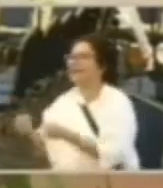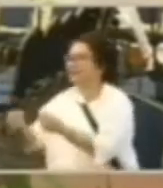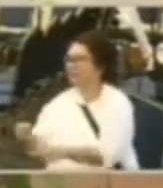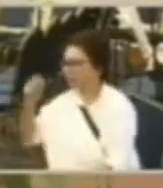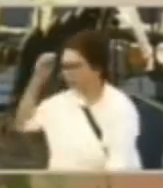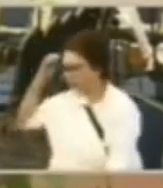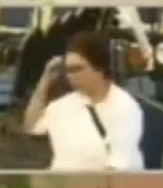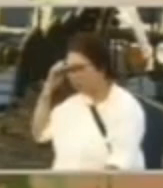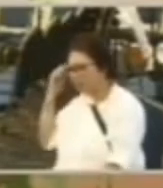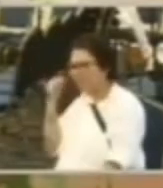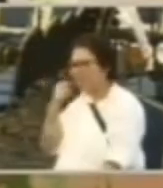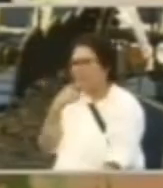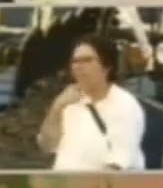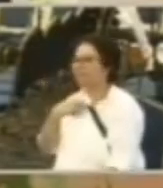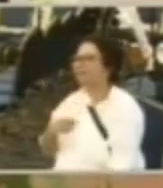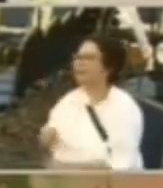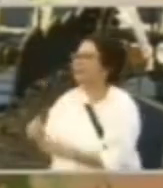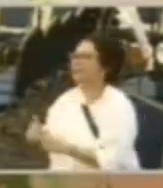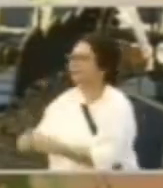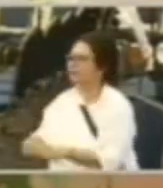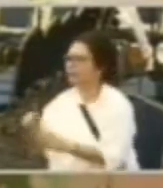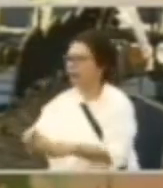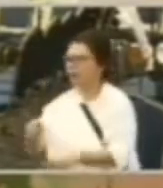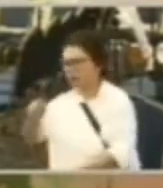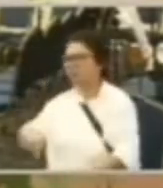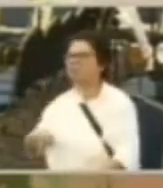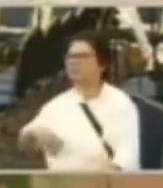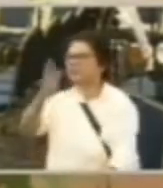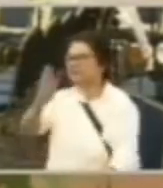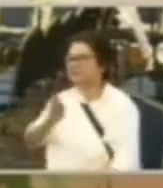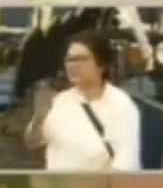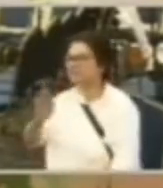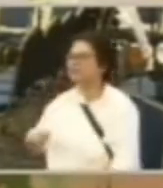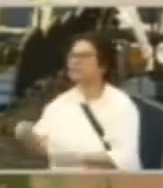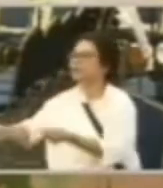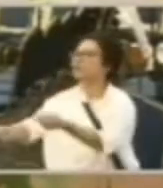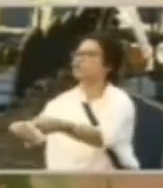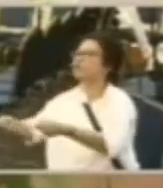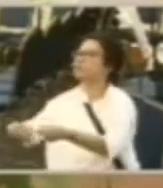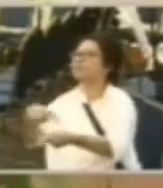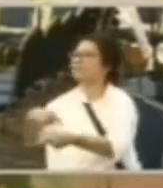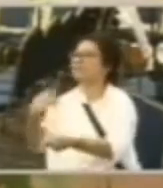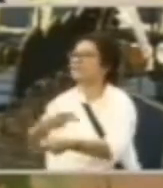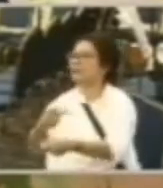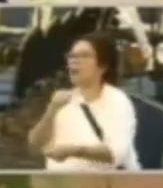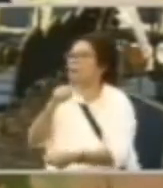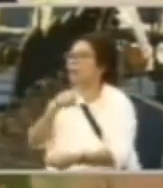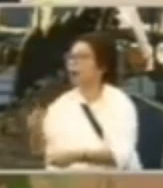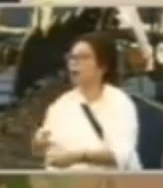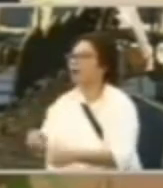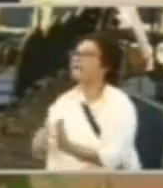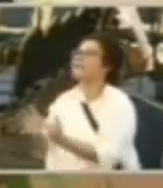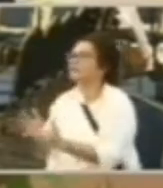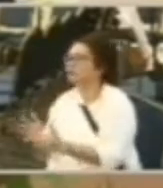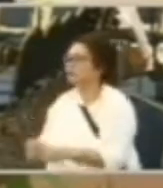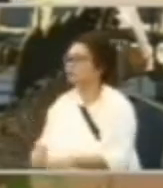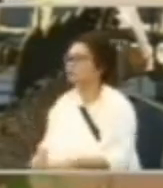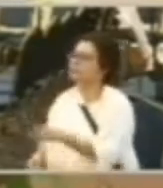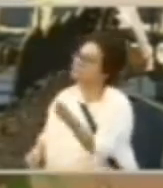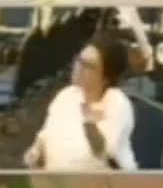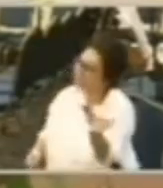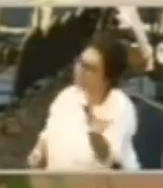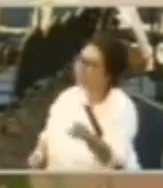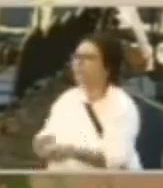Lalu saya tanya, benar, kata saya. Kalau begitu kita Kristen, supir kita siapa? Yesus. Bagus. Saya ngomong, Yesus ke kiri kita mana? Kiri